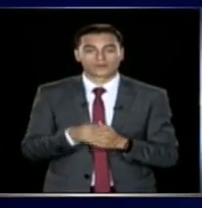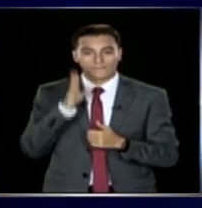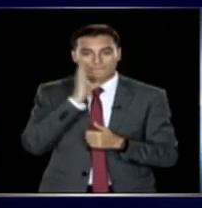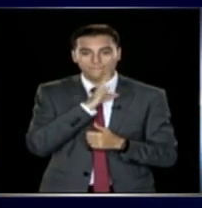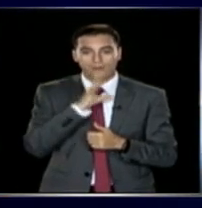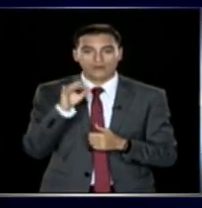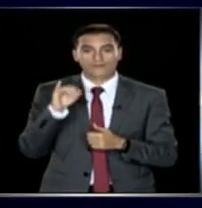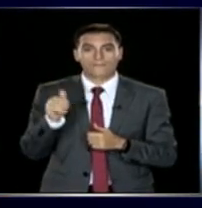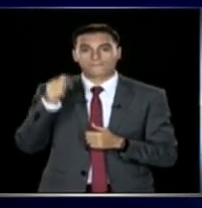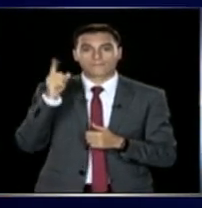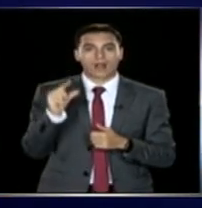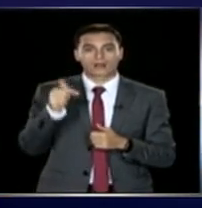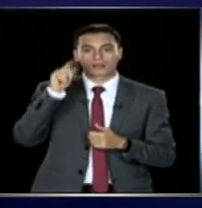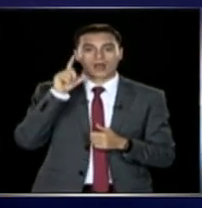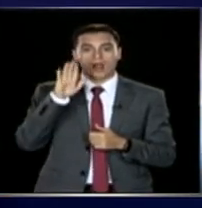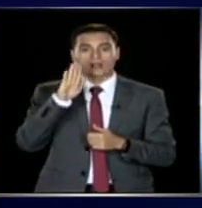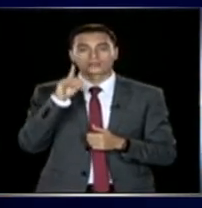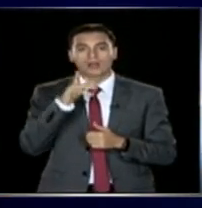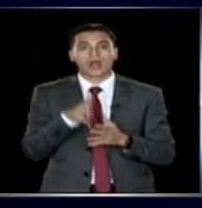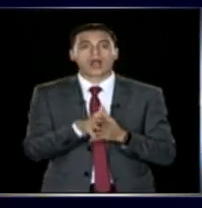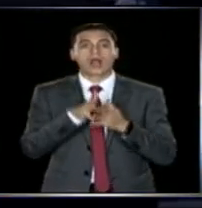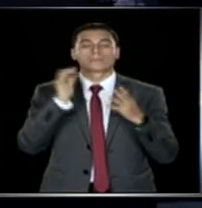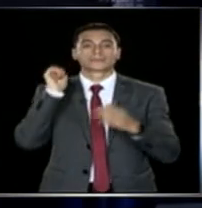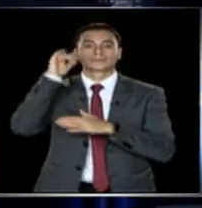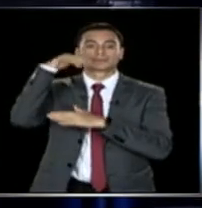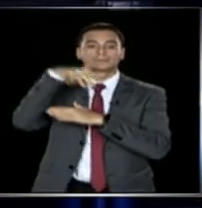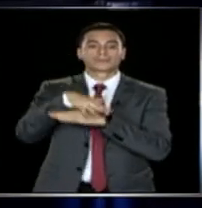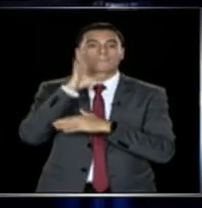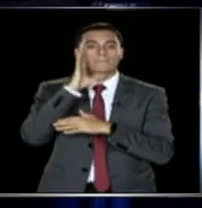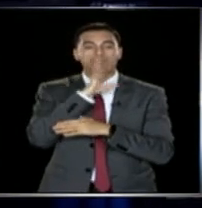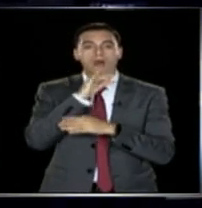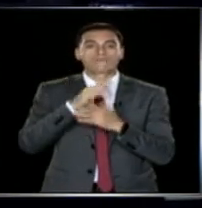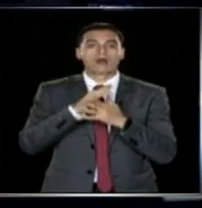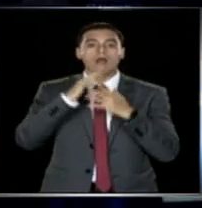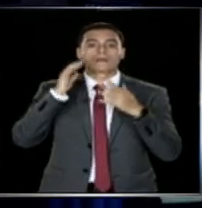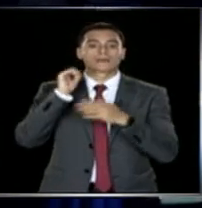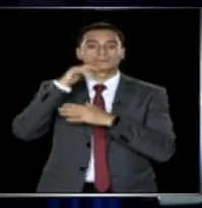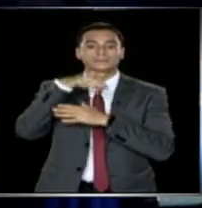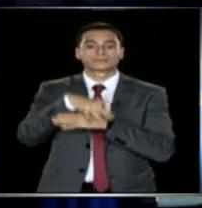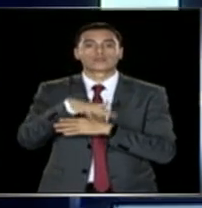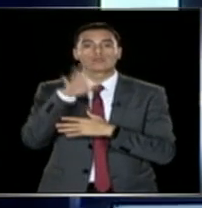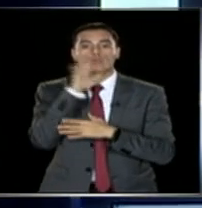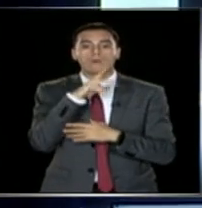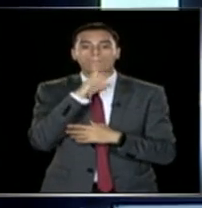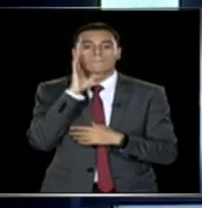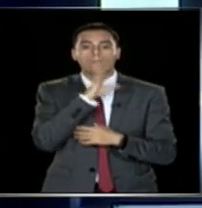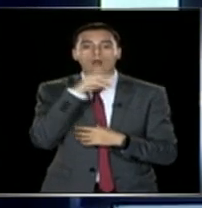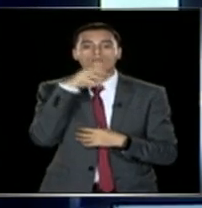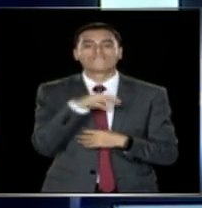ماردالز هو من اطول الشلالات في اوروبا، ففي اي دولة اسكندنافية يقع؟